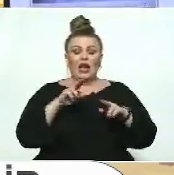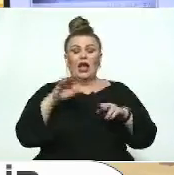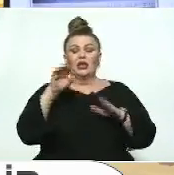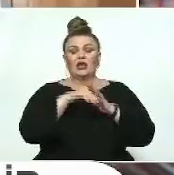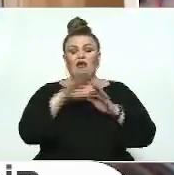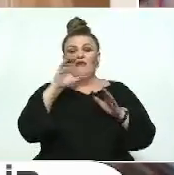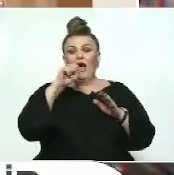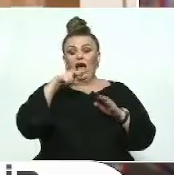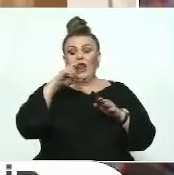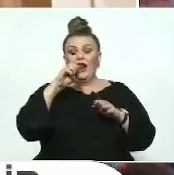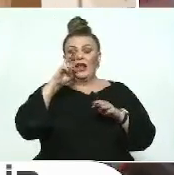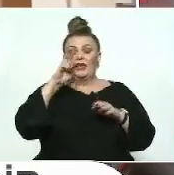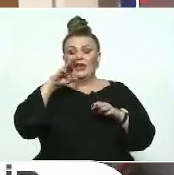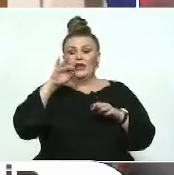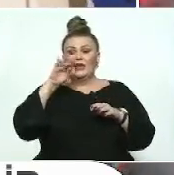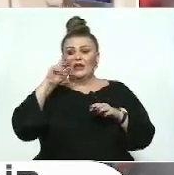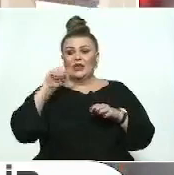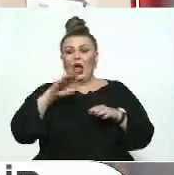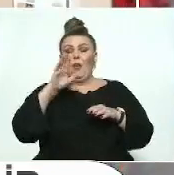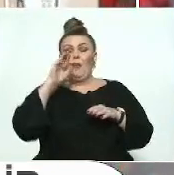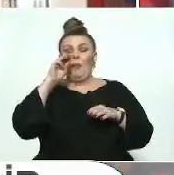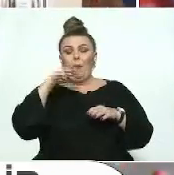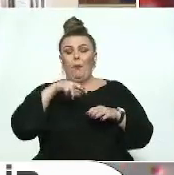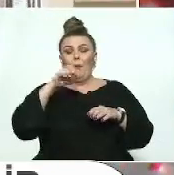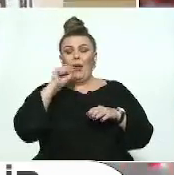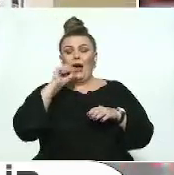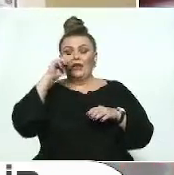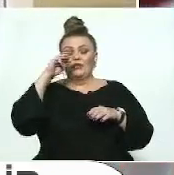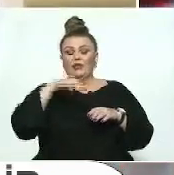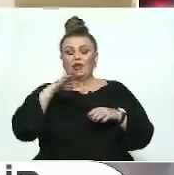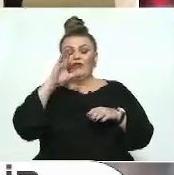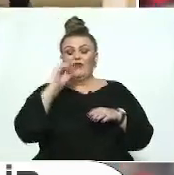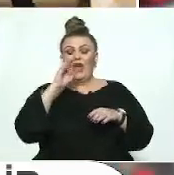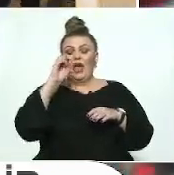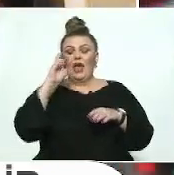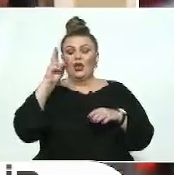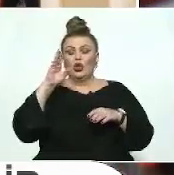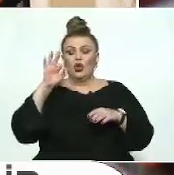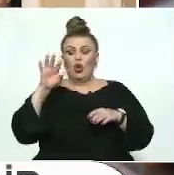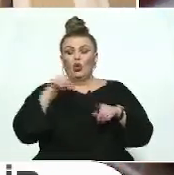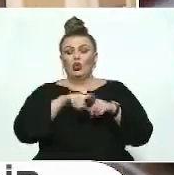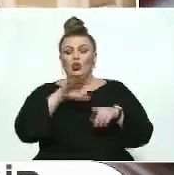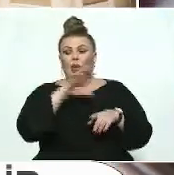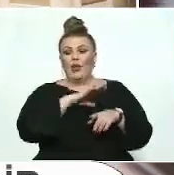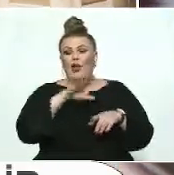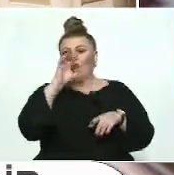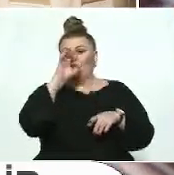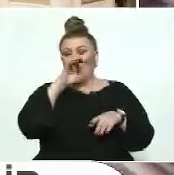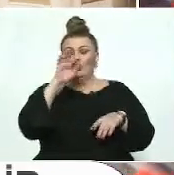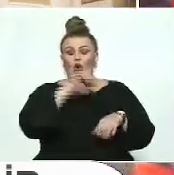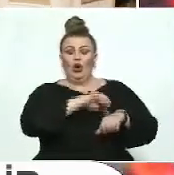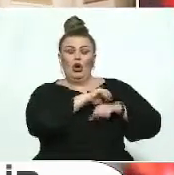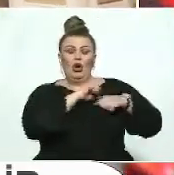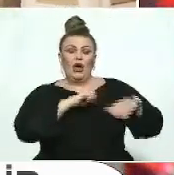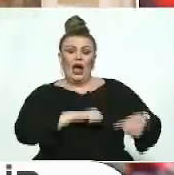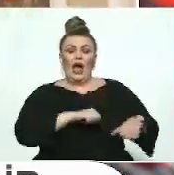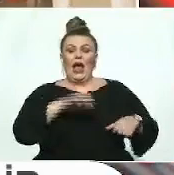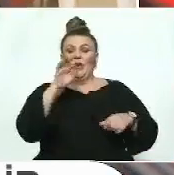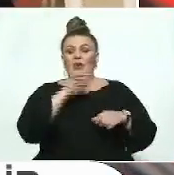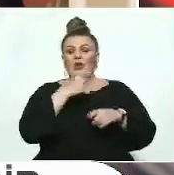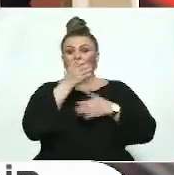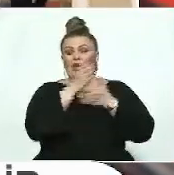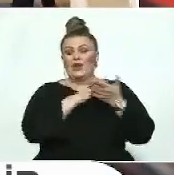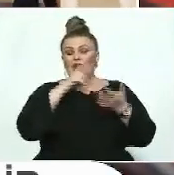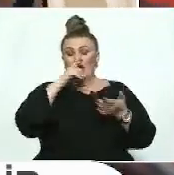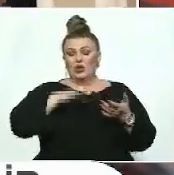Valentina Matvienko da iştirak etdi. Nəzərinizə çatdırmaq istərdim ki, foto sərginin adı Qəlbimin bir hissəsi